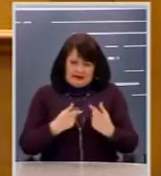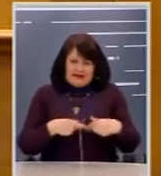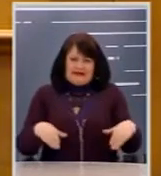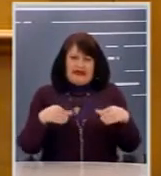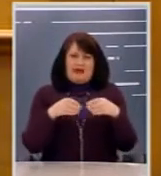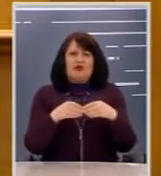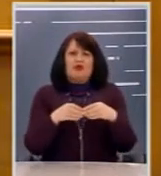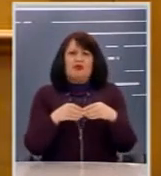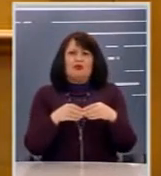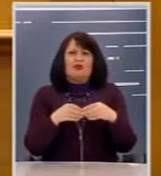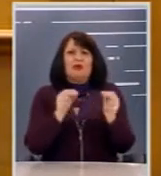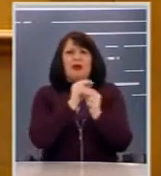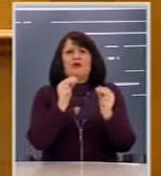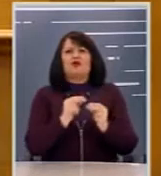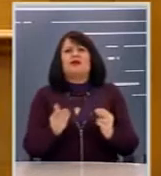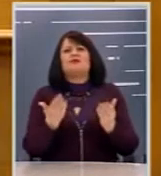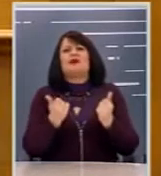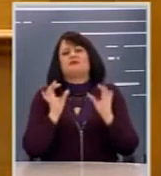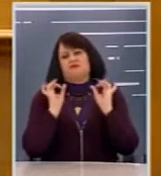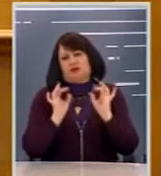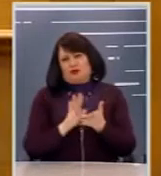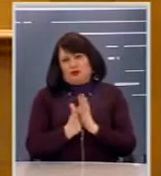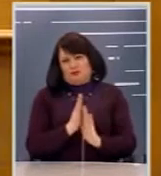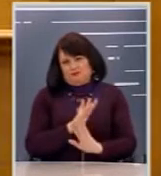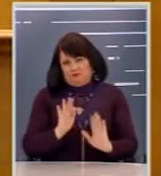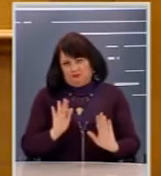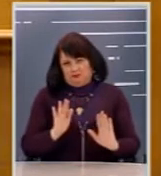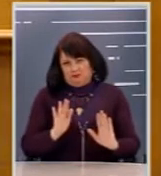θα καταλήξει σε κανένα συμπέρασμα.